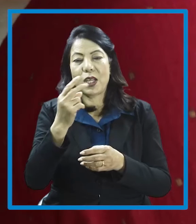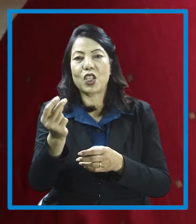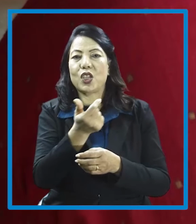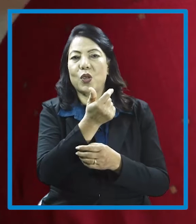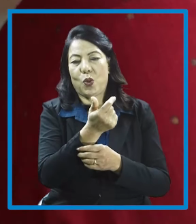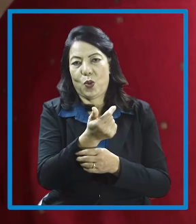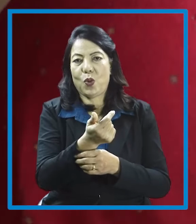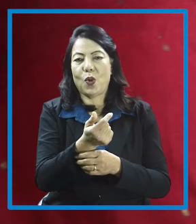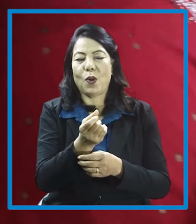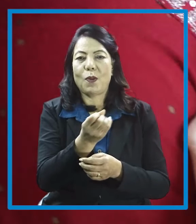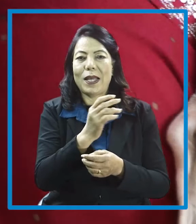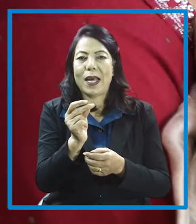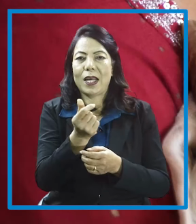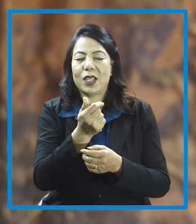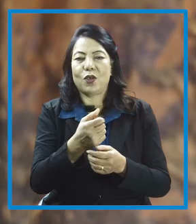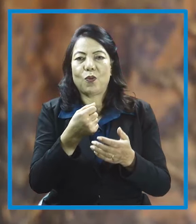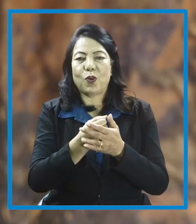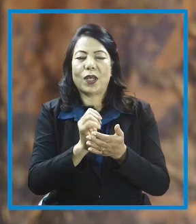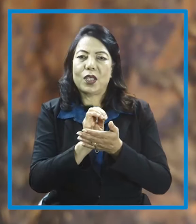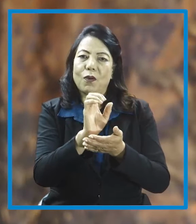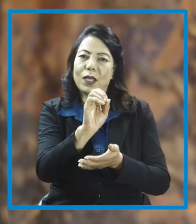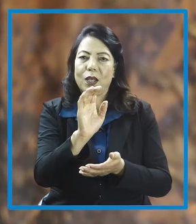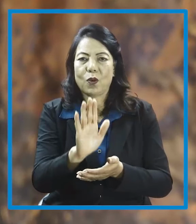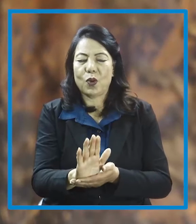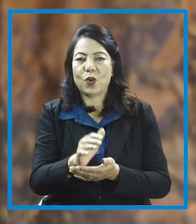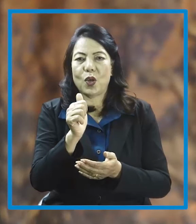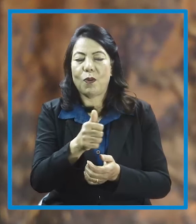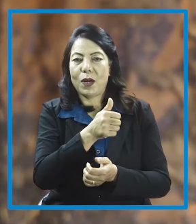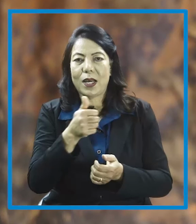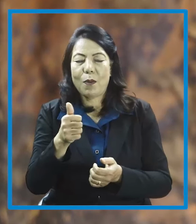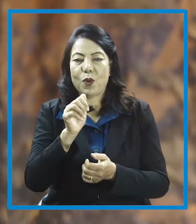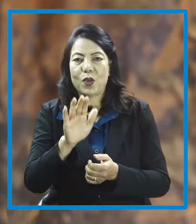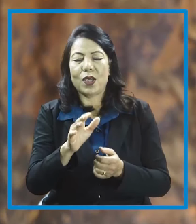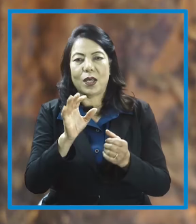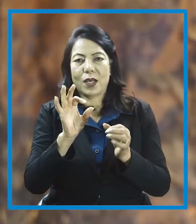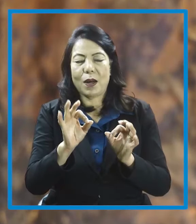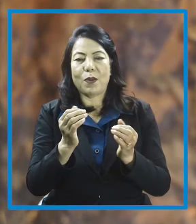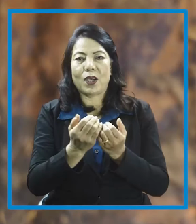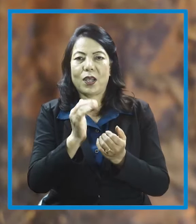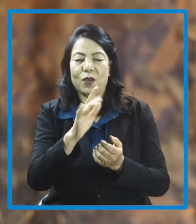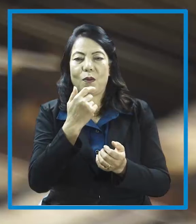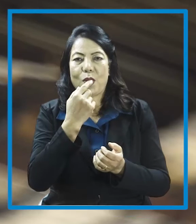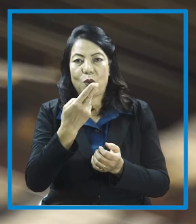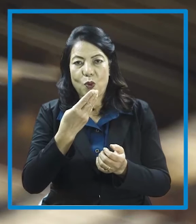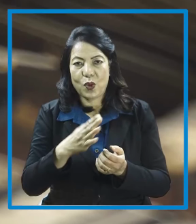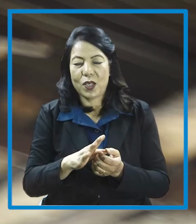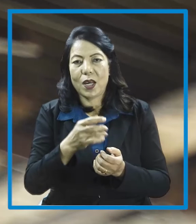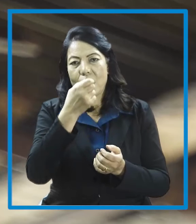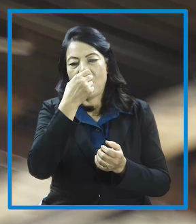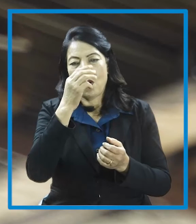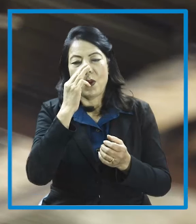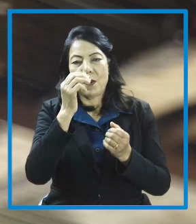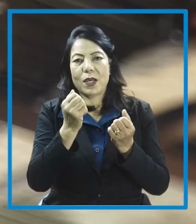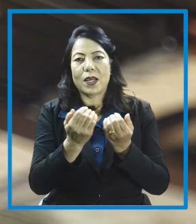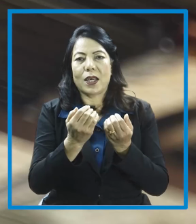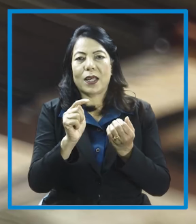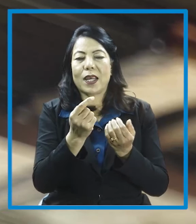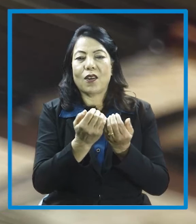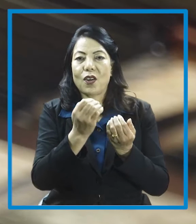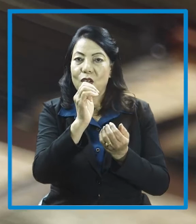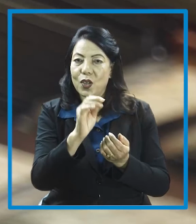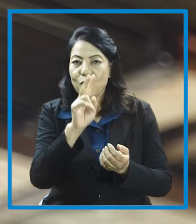चाहिँ अति छिटो भन्दा छिटो पुगेर सेवा दिएको छु अब राम्रो छ राम्रै गरेछ भन्नुहुन्छ अब यही